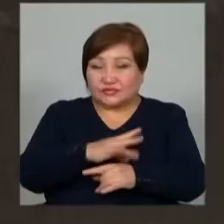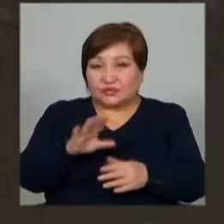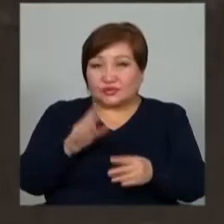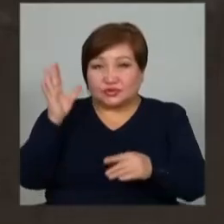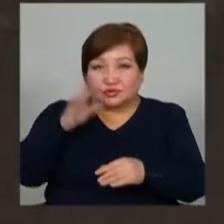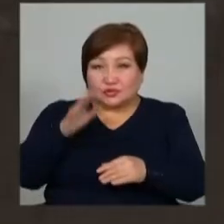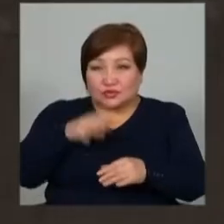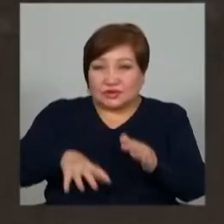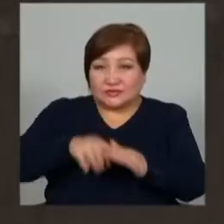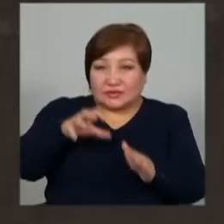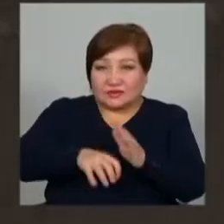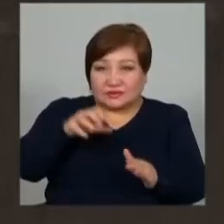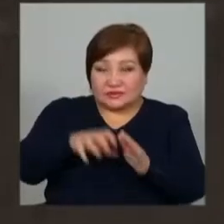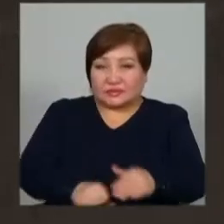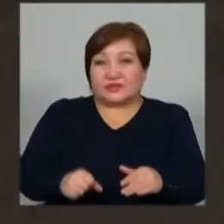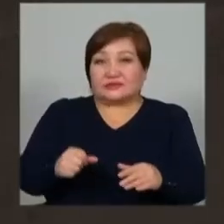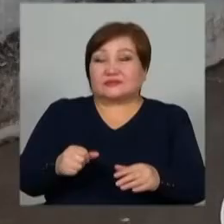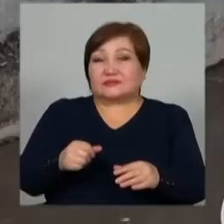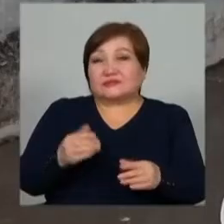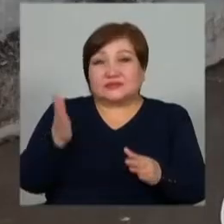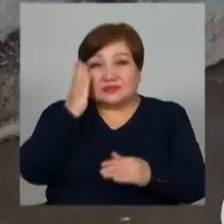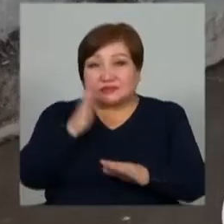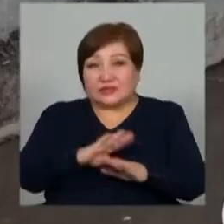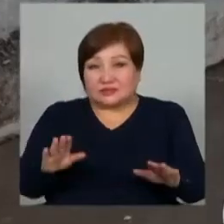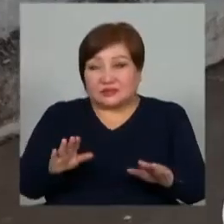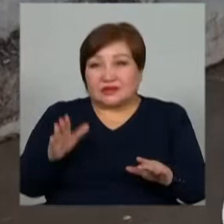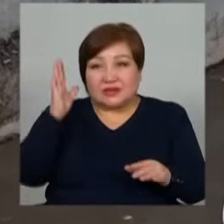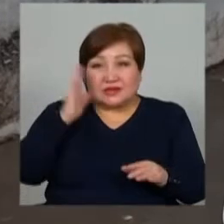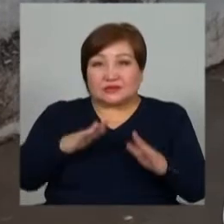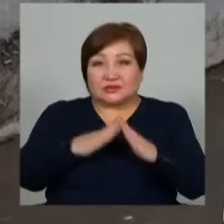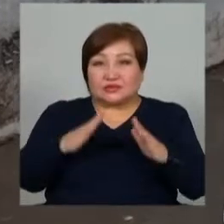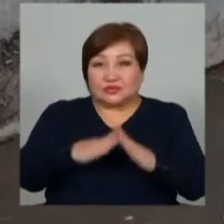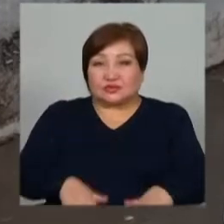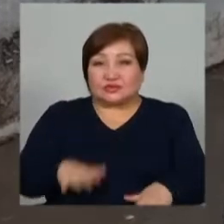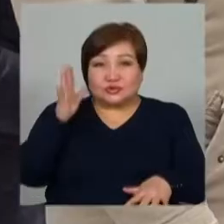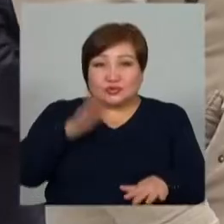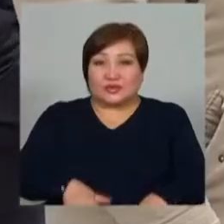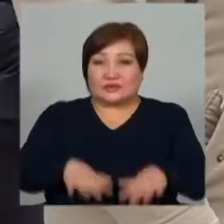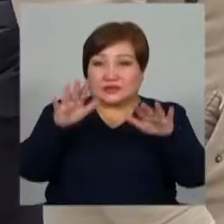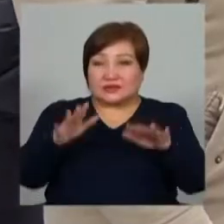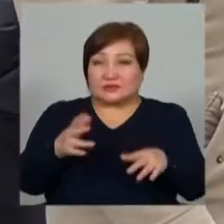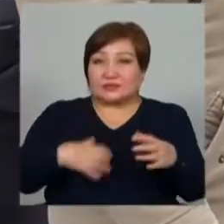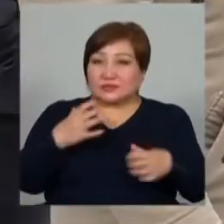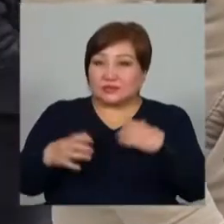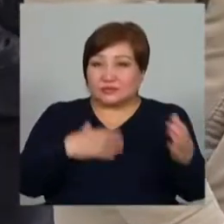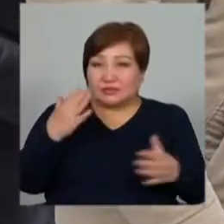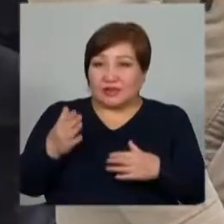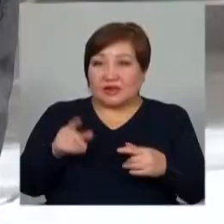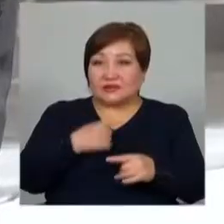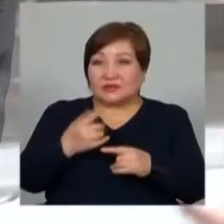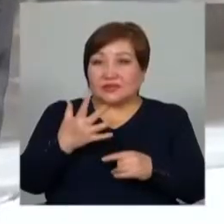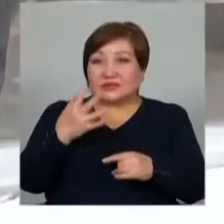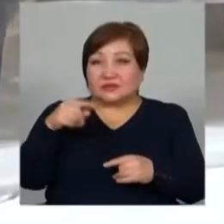салынған құрылғылардың кесірінен кәріз суы арнасынан асып үйді су басады дейді мұндағылар. Ал айына әр үйден 3-5 мың арасында